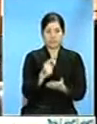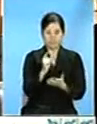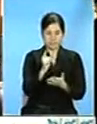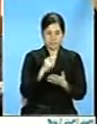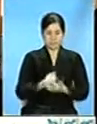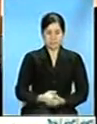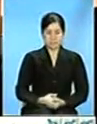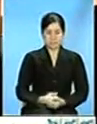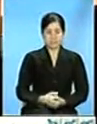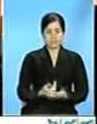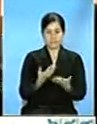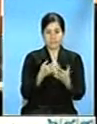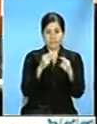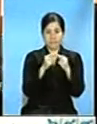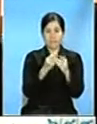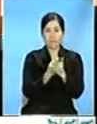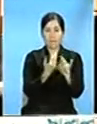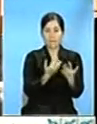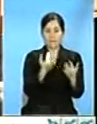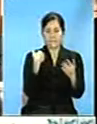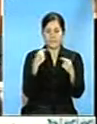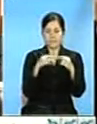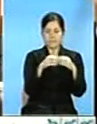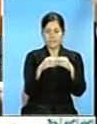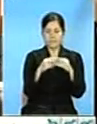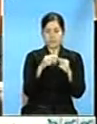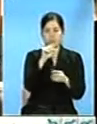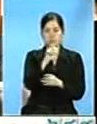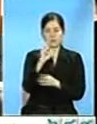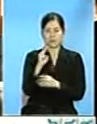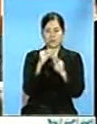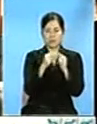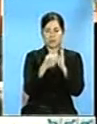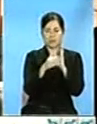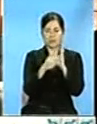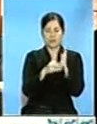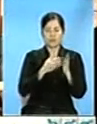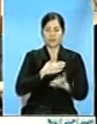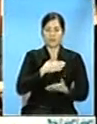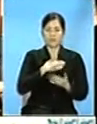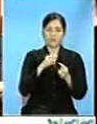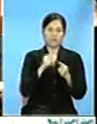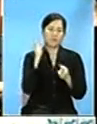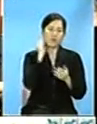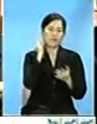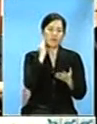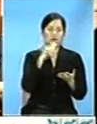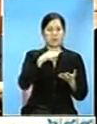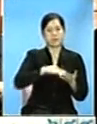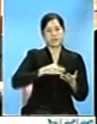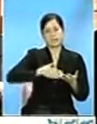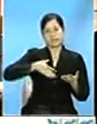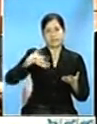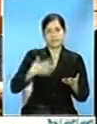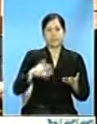านะครับและอีกสักครู่หนึ่งที่บอกว่าสว.อีสานนี่แม่ผมฟังแล้วรู้สึกเลือดขึ้นทันทีเลยฮะน